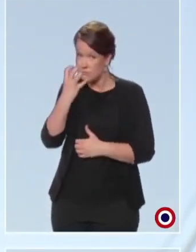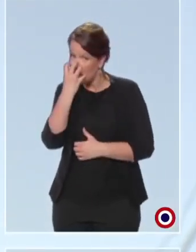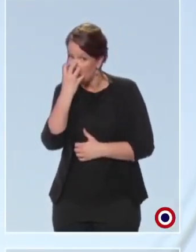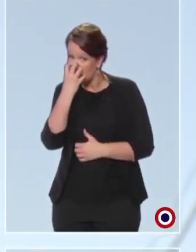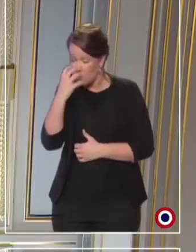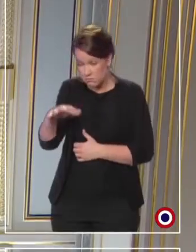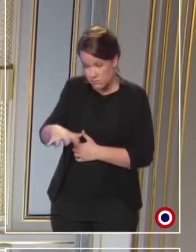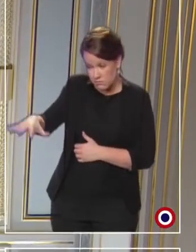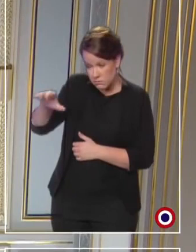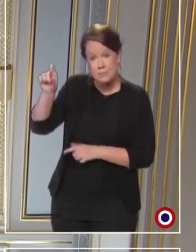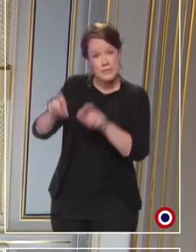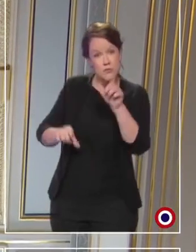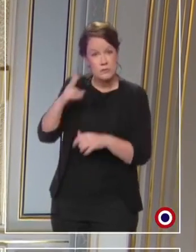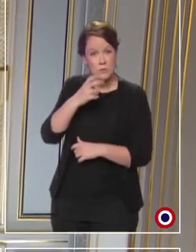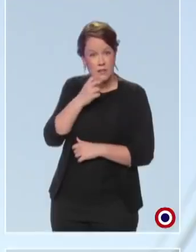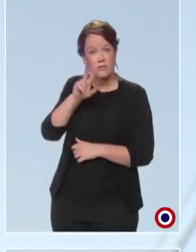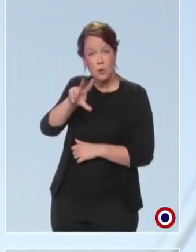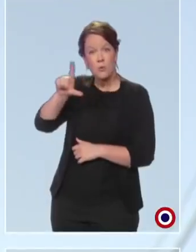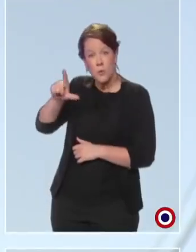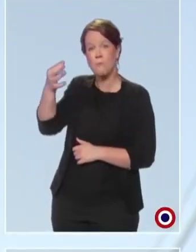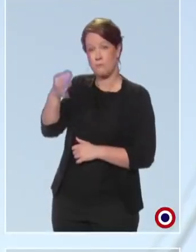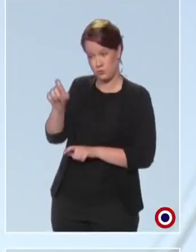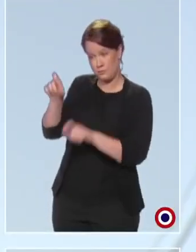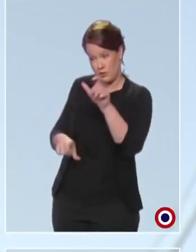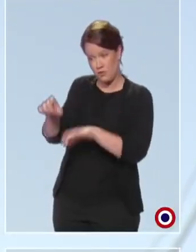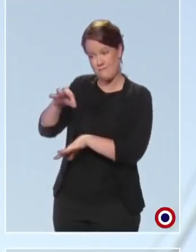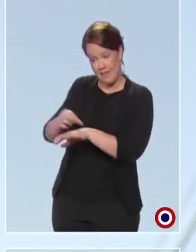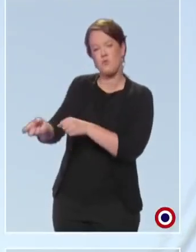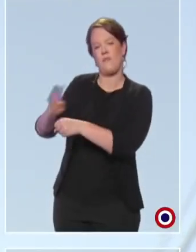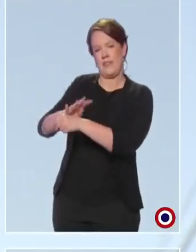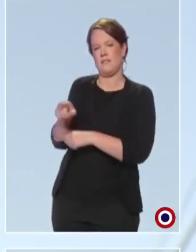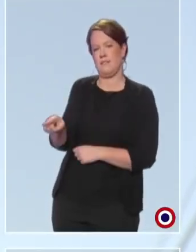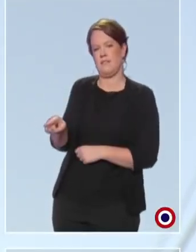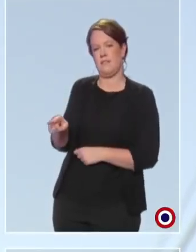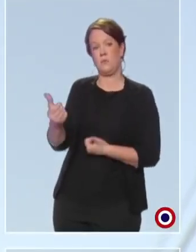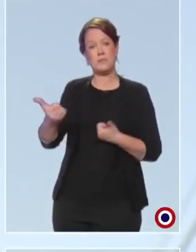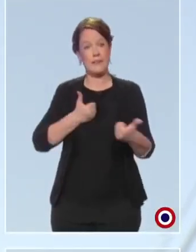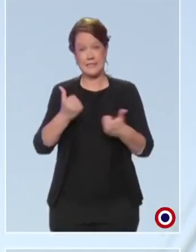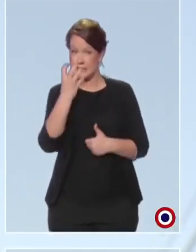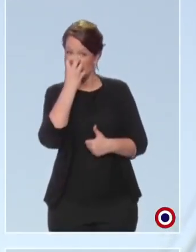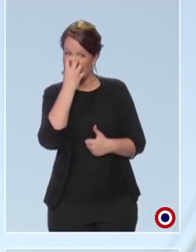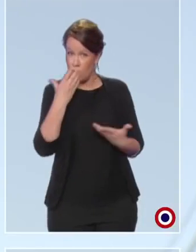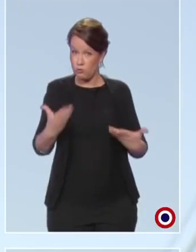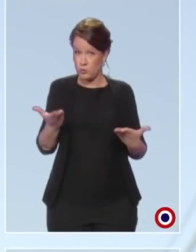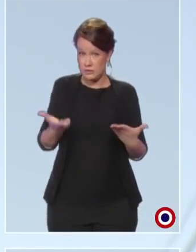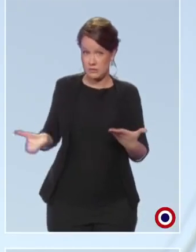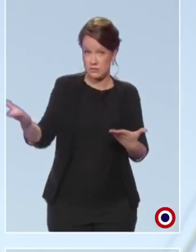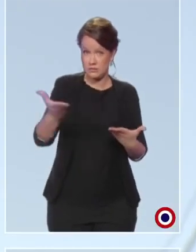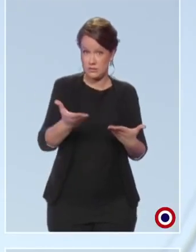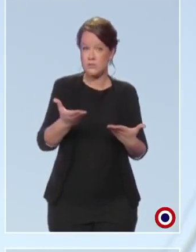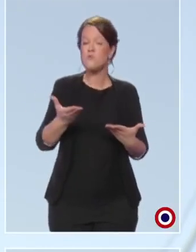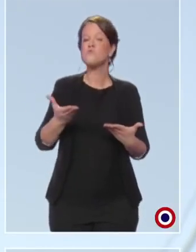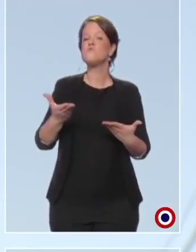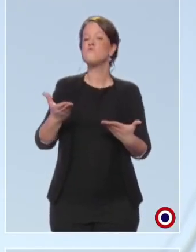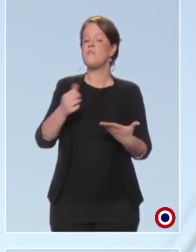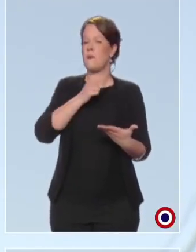par des concitoyens qui ont le coc vide ce qui veut dire que nos services de réanimation sont aujourd'hui dans une situation de pression